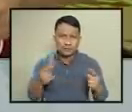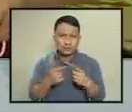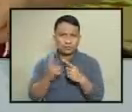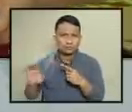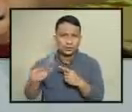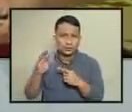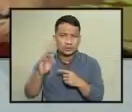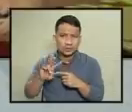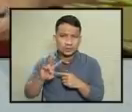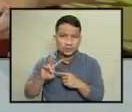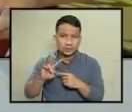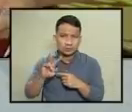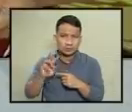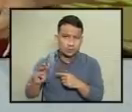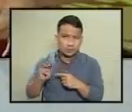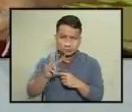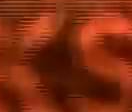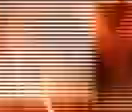Vice Mayor ang babala ng PHIVOLCS?